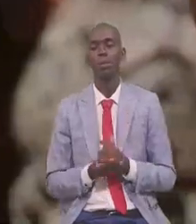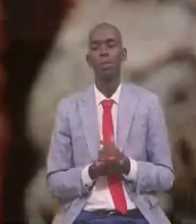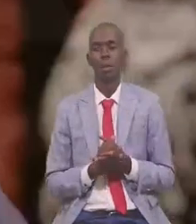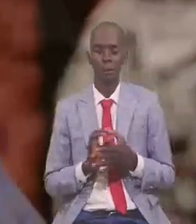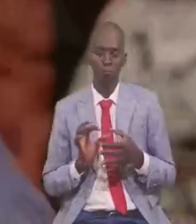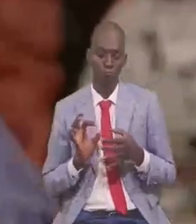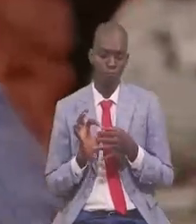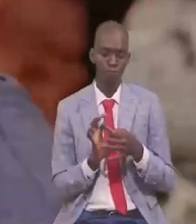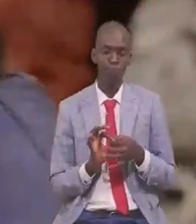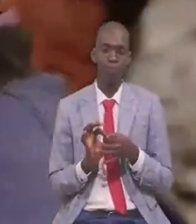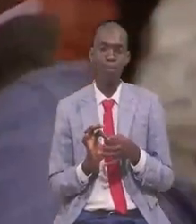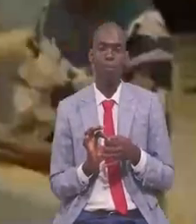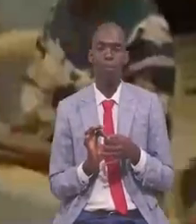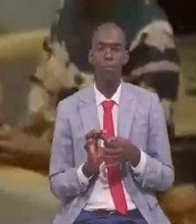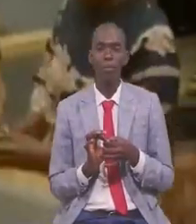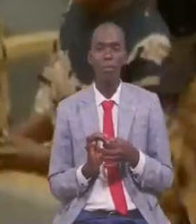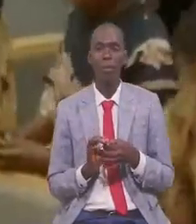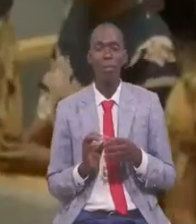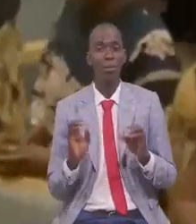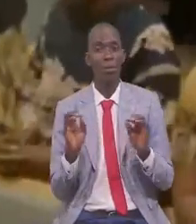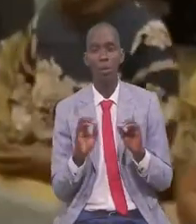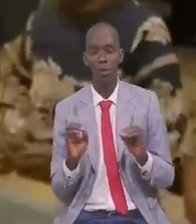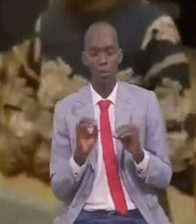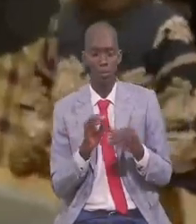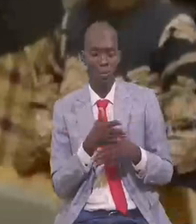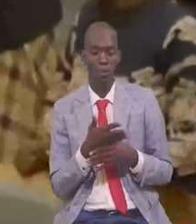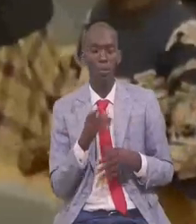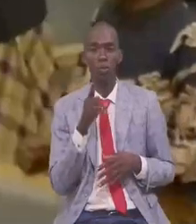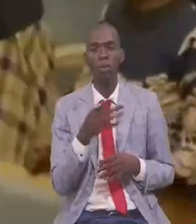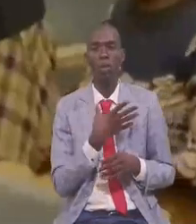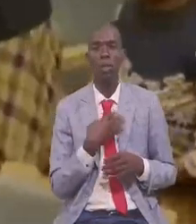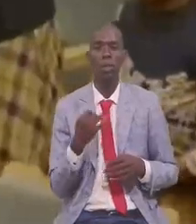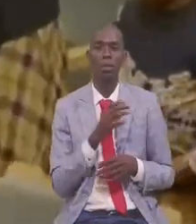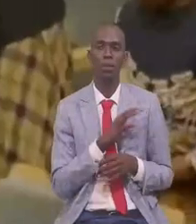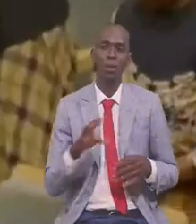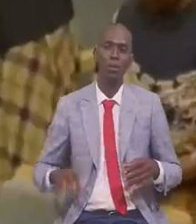Liés ensemble. Rien entre toi et Christ.